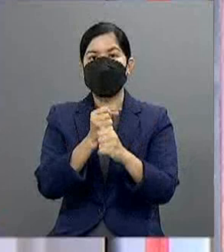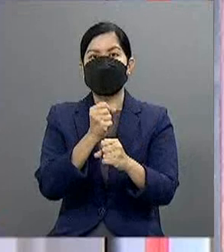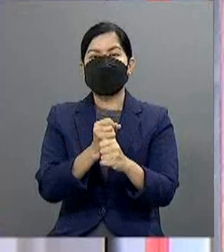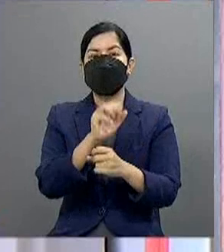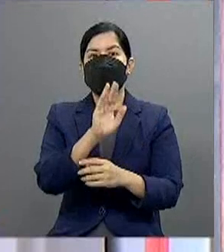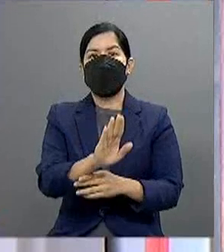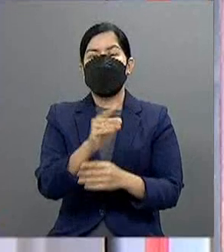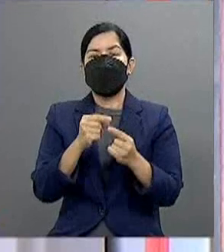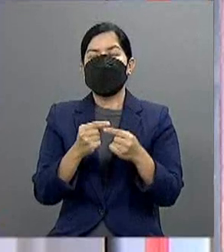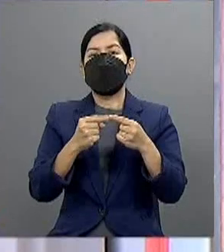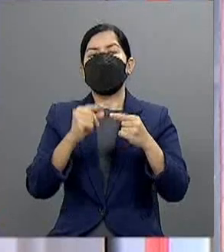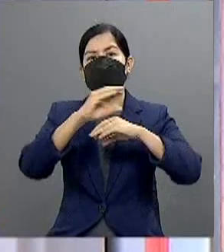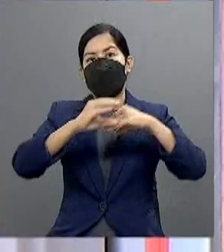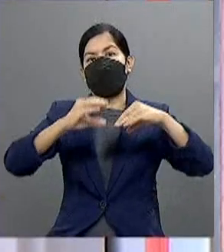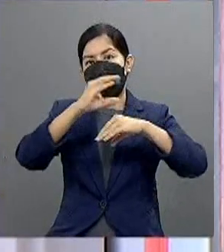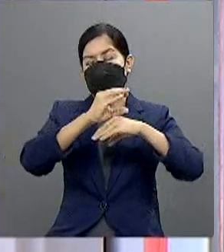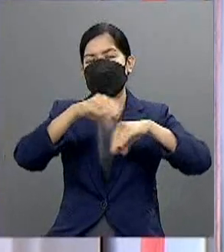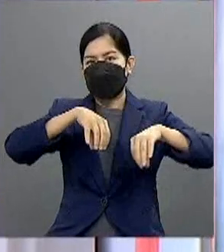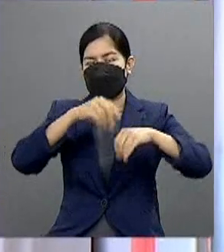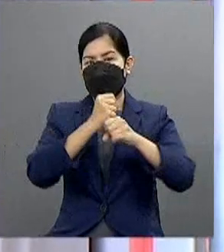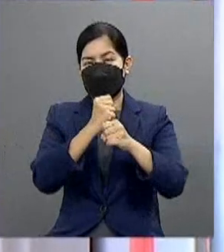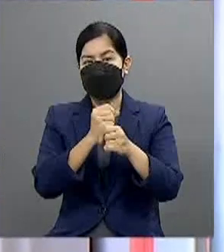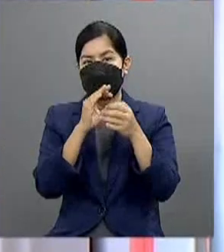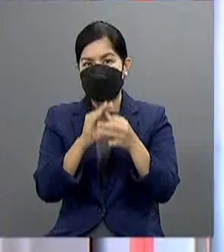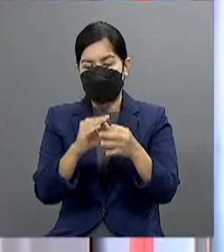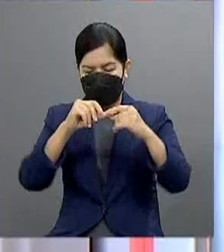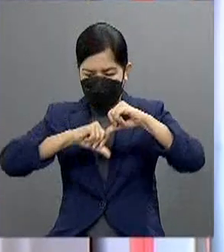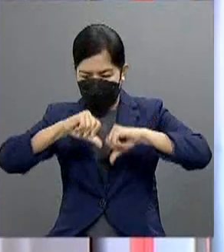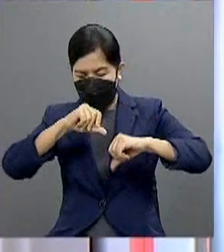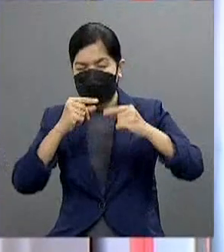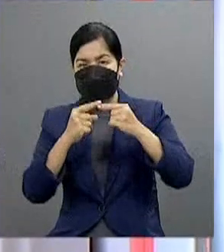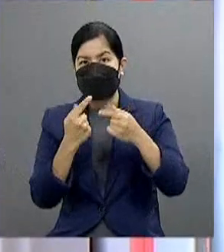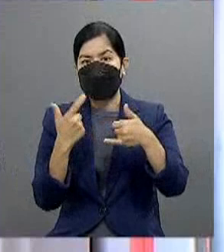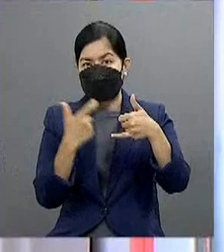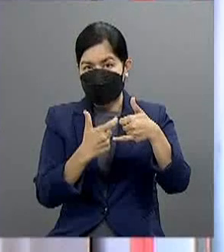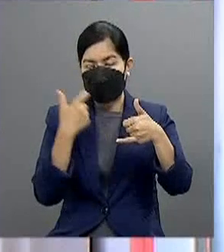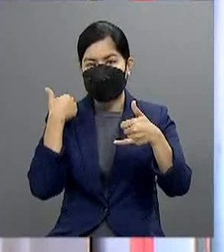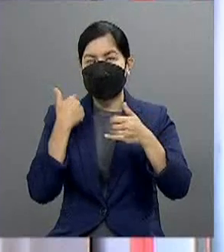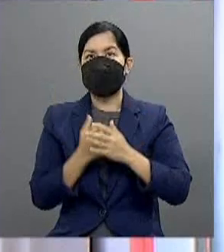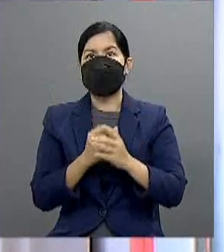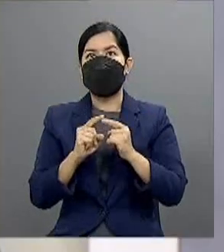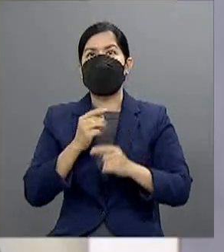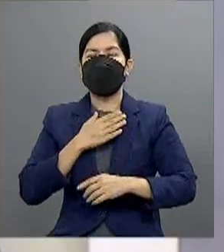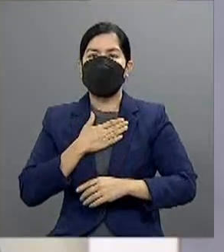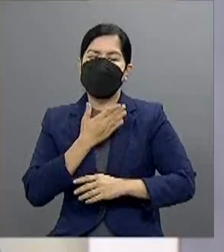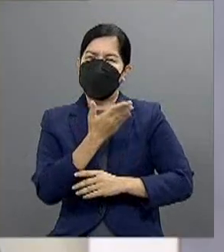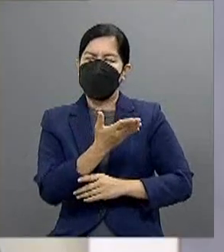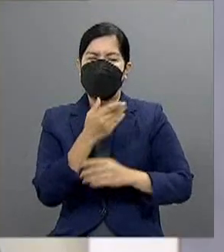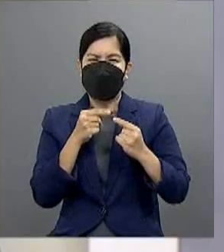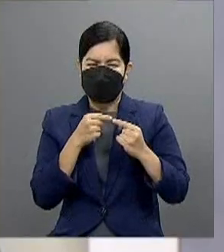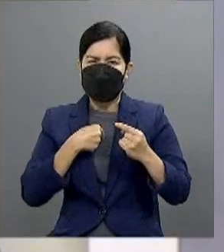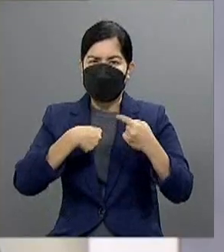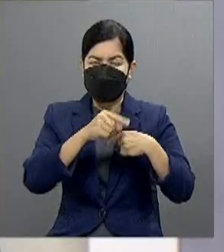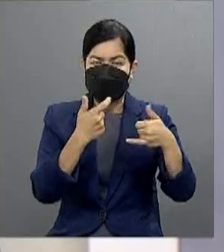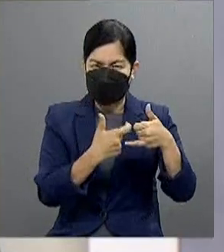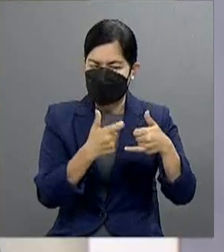ก็ได้บอกแล้วพอฟังแบบนี้ก็ค่อนข้างจะมีความหวังแต่จะจะขอเป็นอาสาสมัครนี่คือไม่ได้แล้วไง ครับเพราะว่าฉีดวัคซีนกันเรียบร้อยแล้วนะ